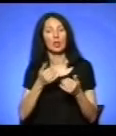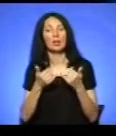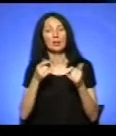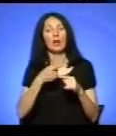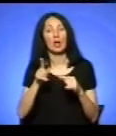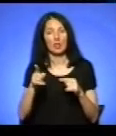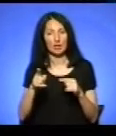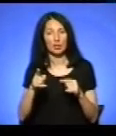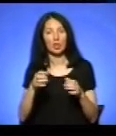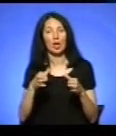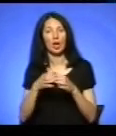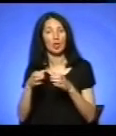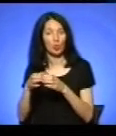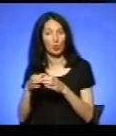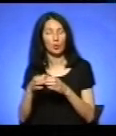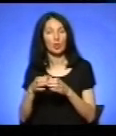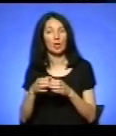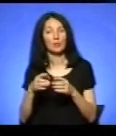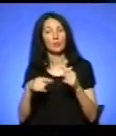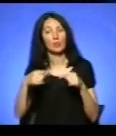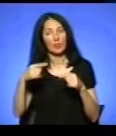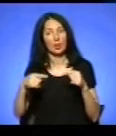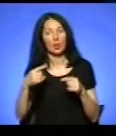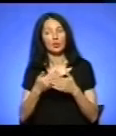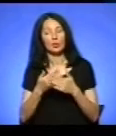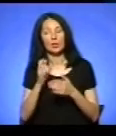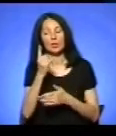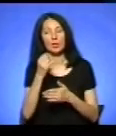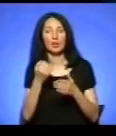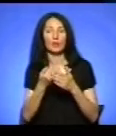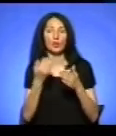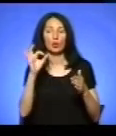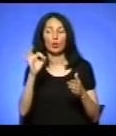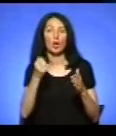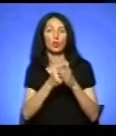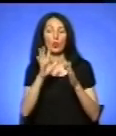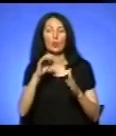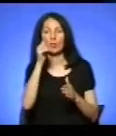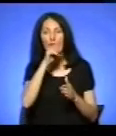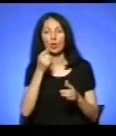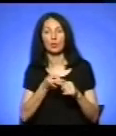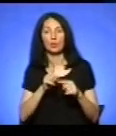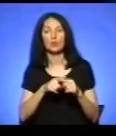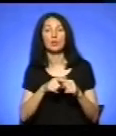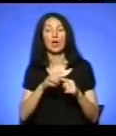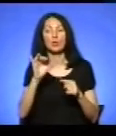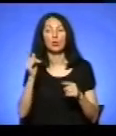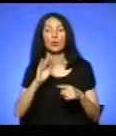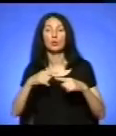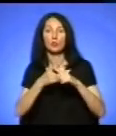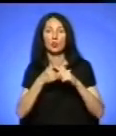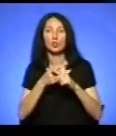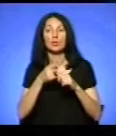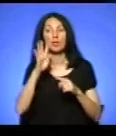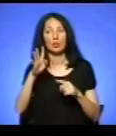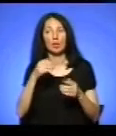звані коригуючі коефіцієнти. Якщо це дитина від 0 до 5 років, то вказана сума буде множитись на коефіцієнт 4. Тобто на дитинку